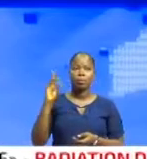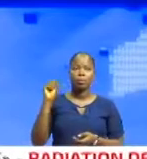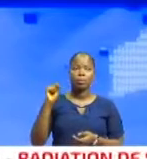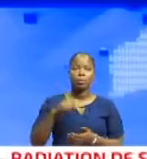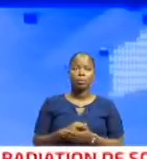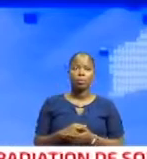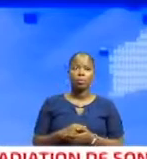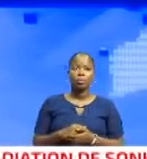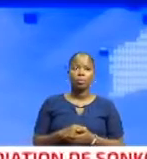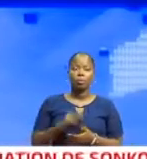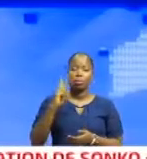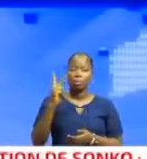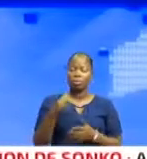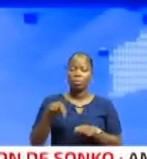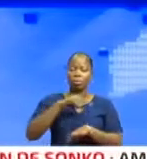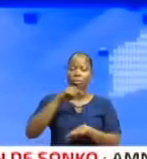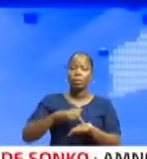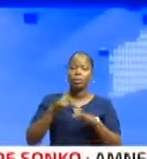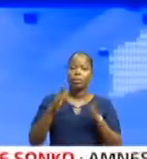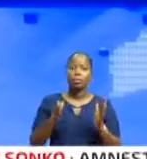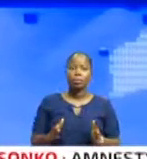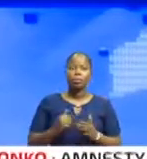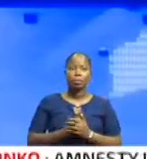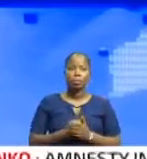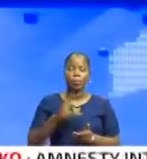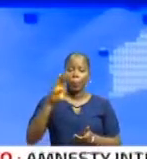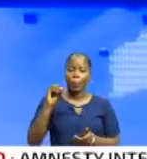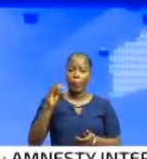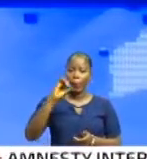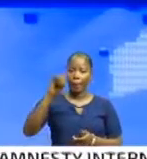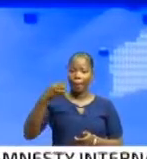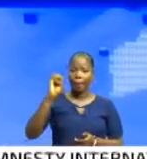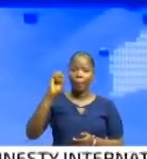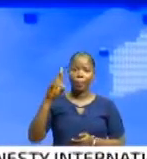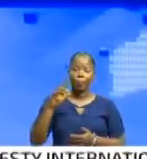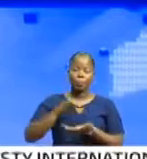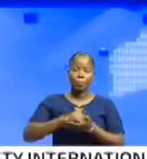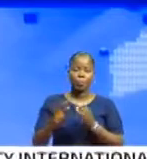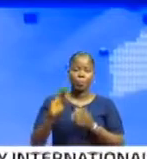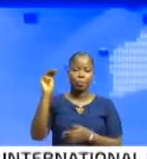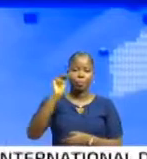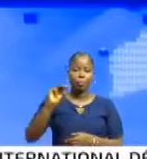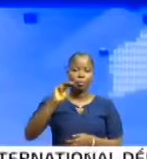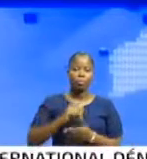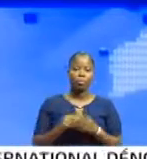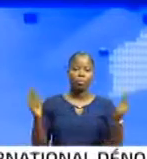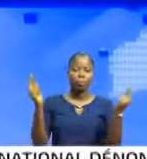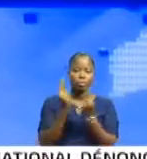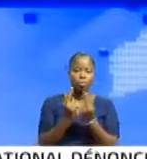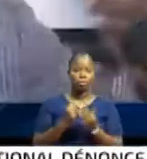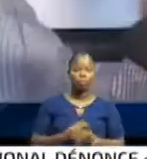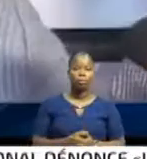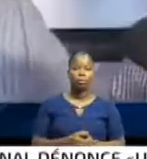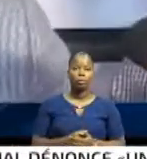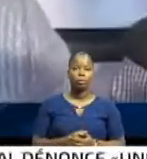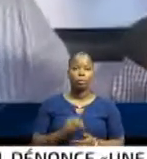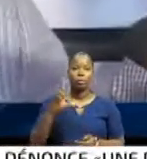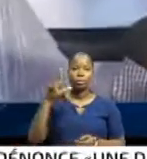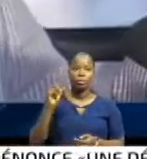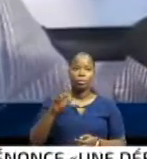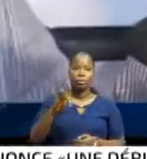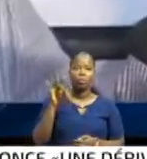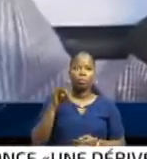la juge irresponsable la cochère a fait face à la presse ce mardi kodjindji a pris part à la rencontre la décision de